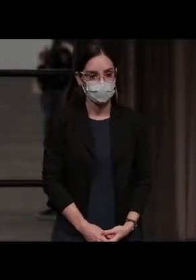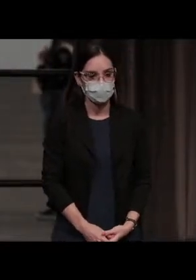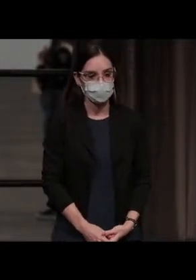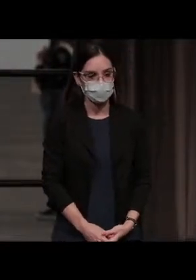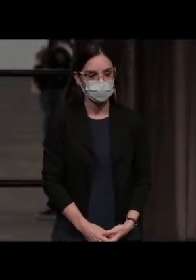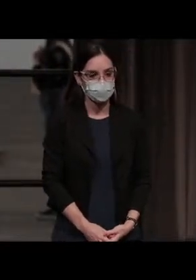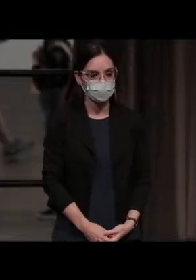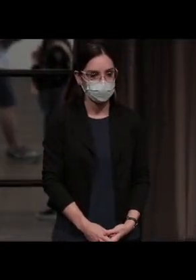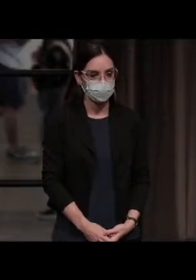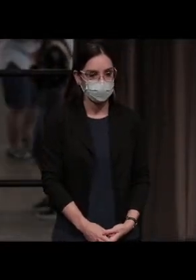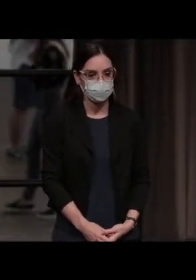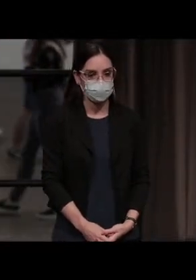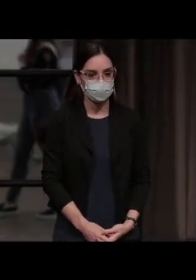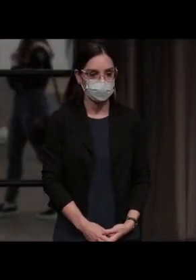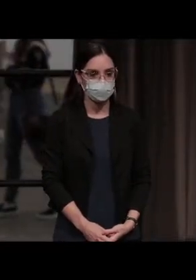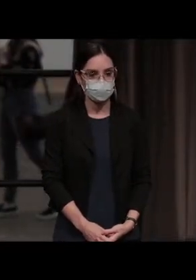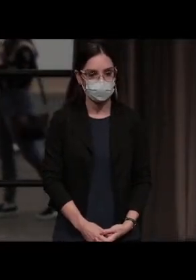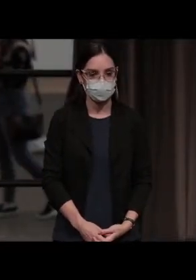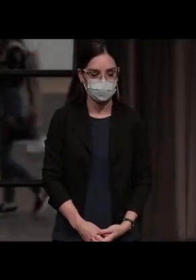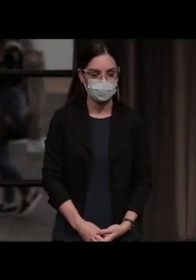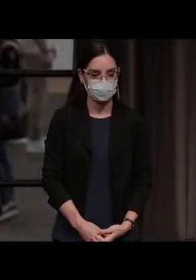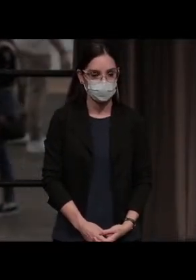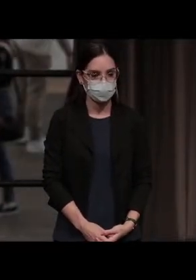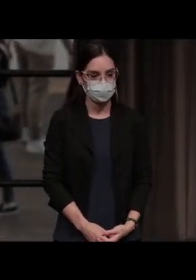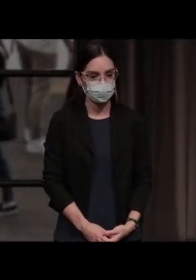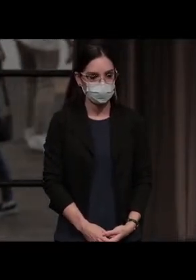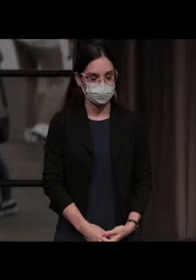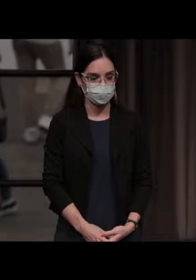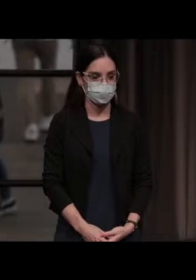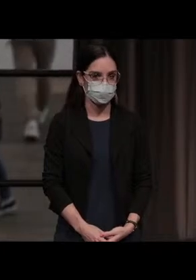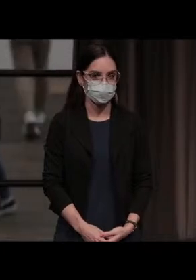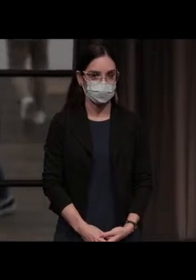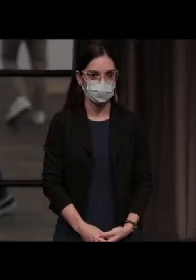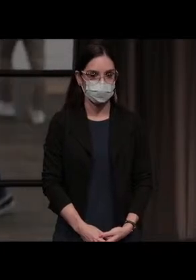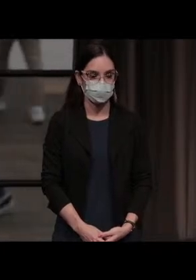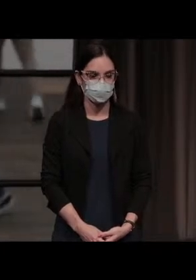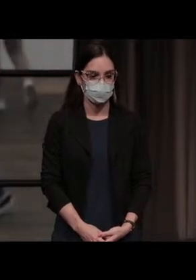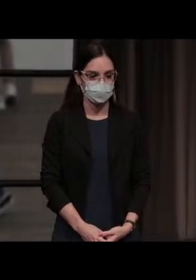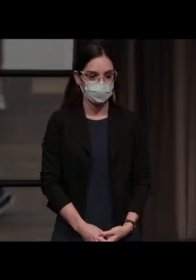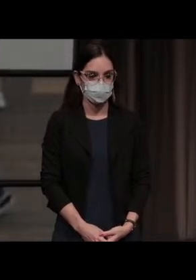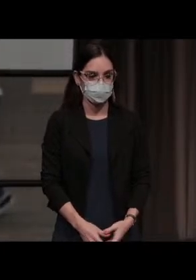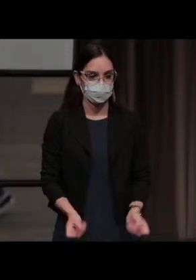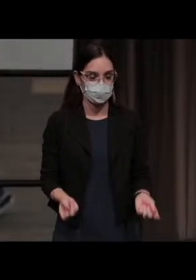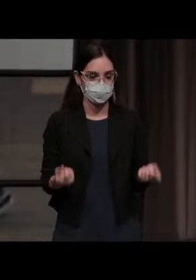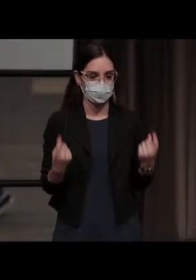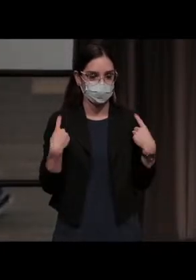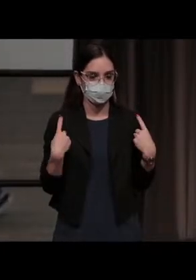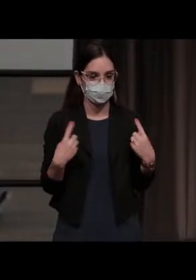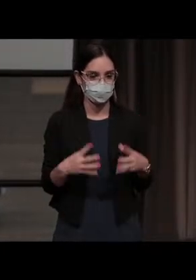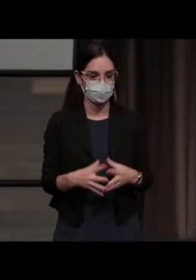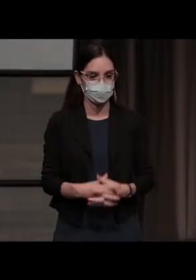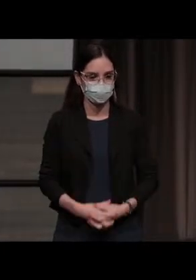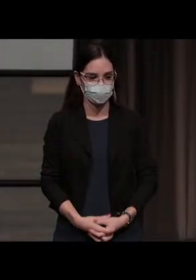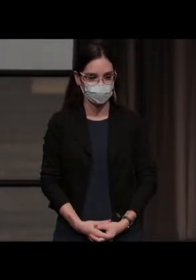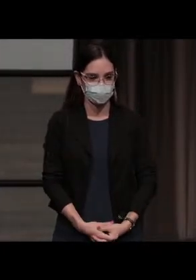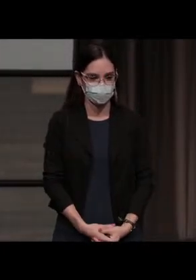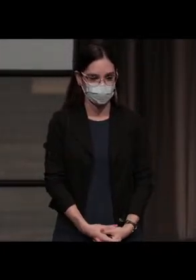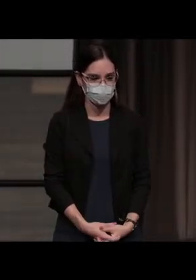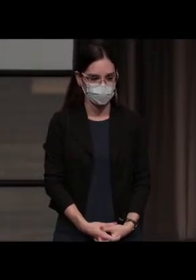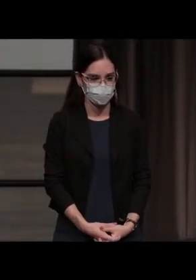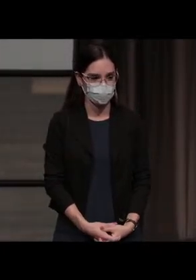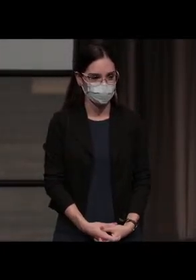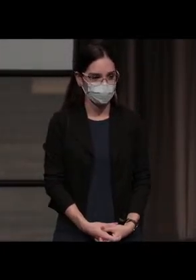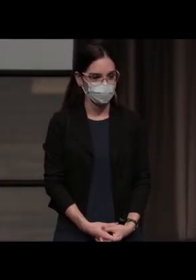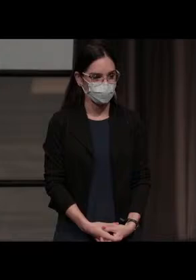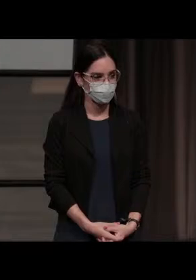Bonsoir, bonsoir tout le monde. Nous PAMM Seloud avec Mob Language Services et à soir son plaisir pour moi assurer interprétation